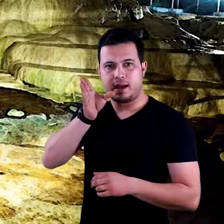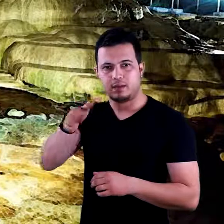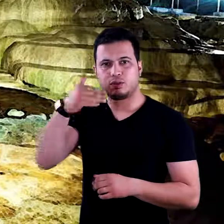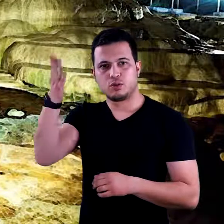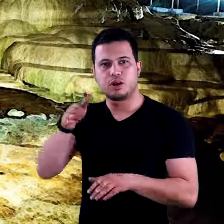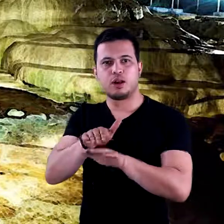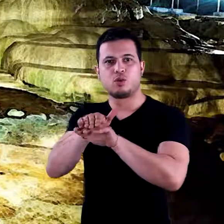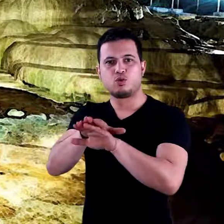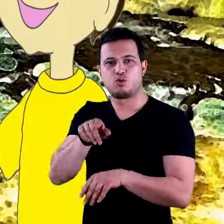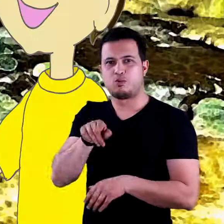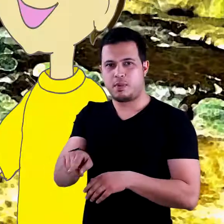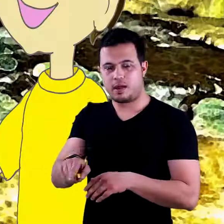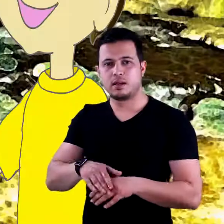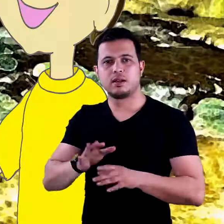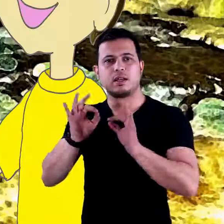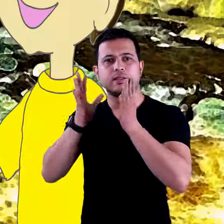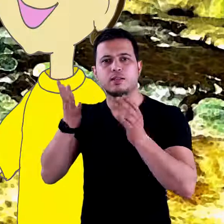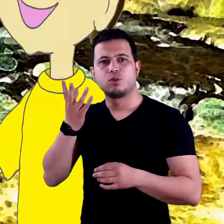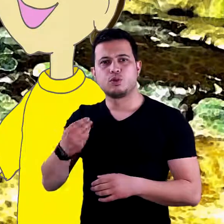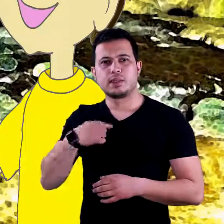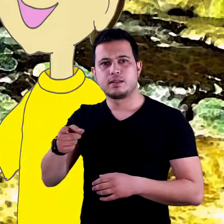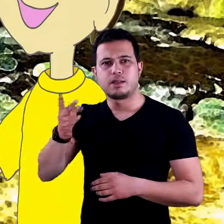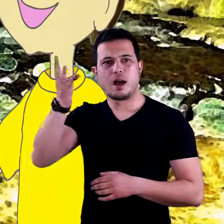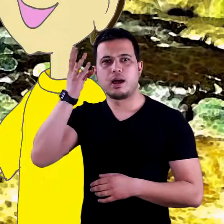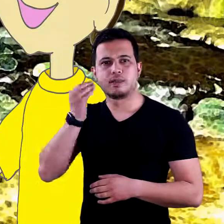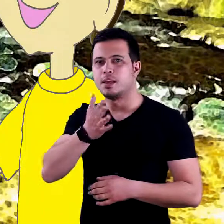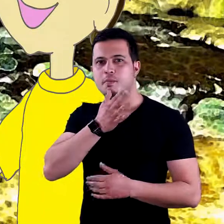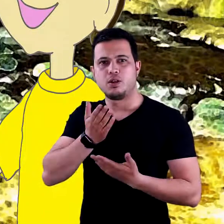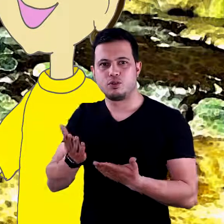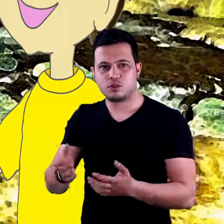kurbağaya... Nasıl oluyor da biz seni anlayabiliyoruz?